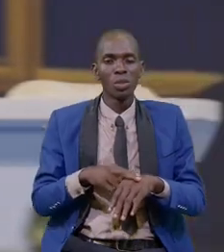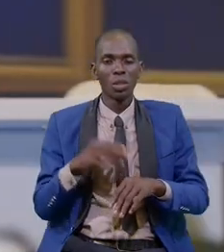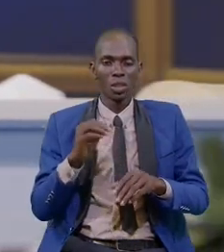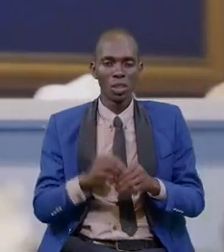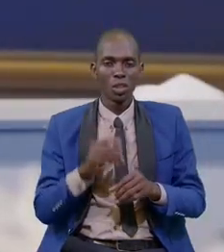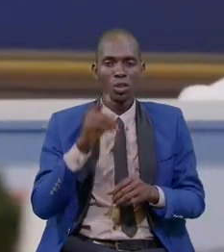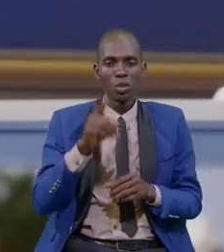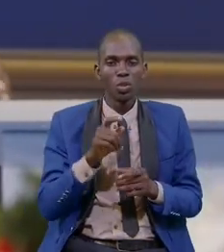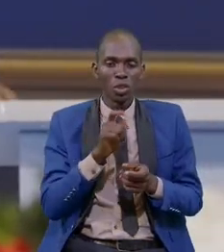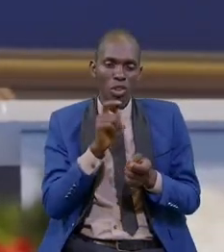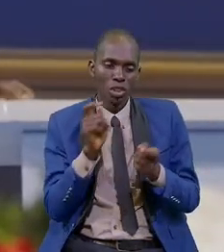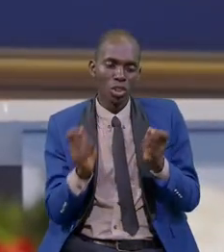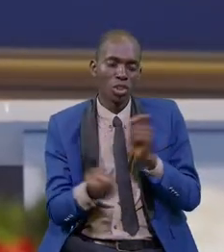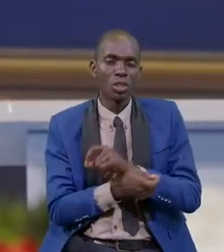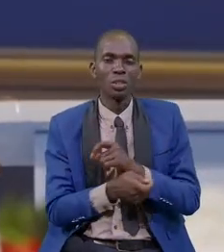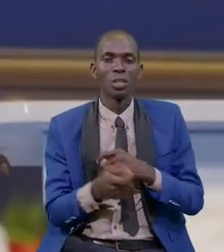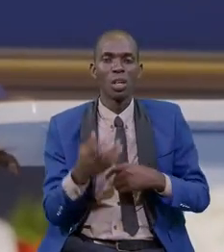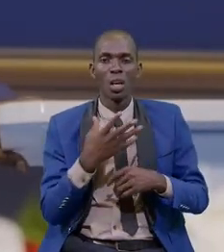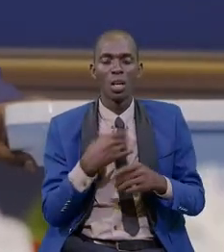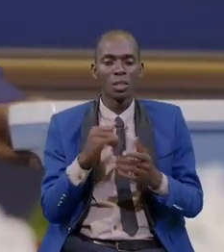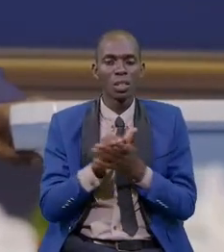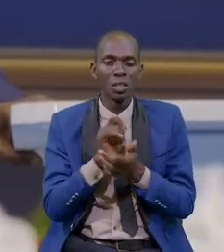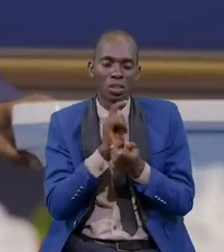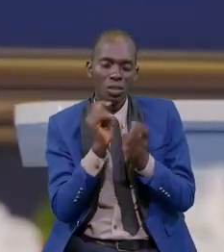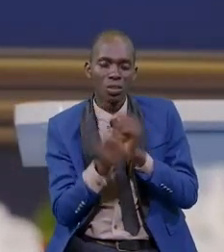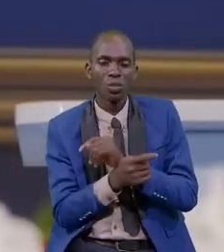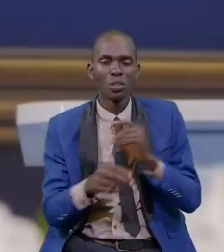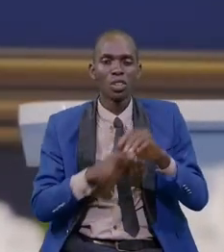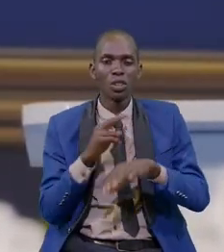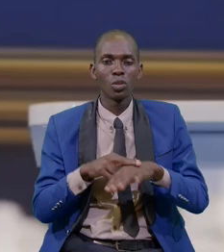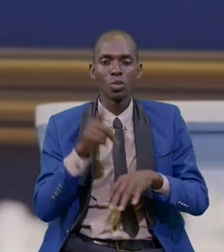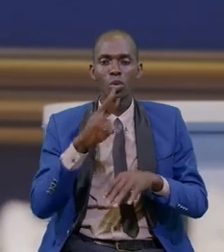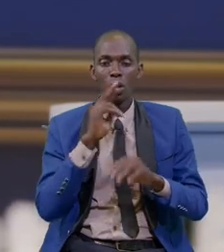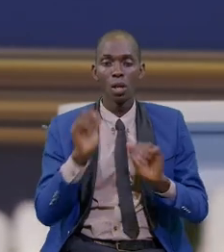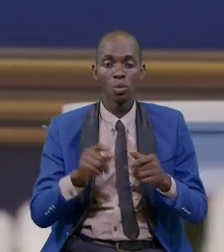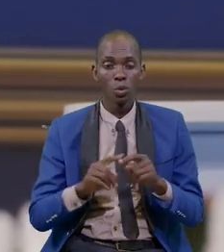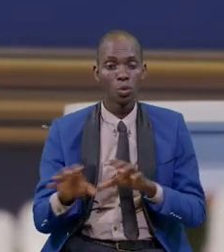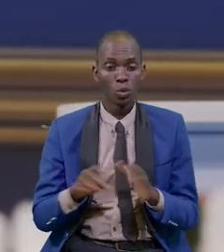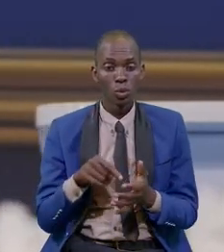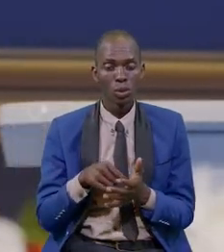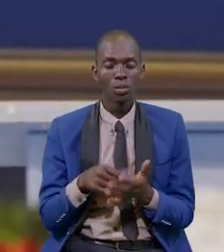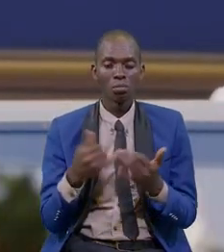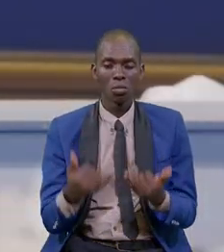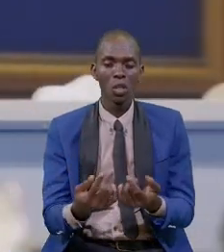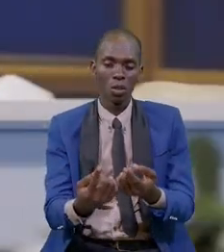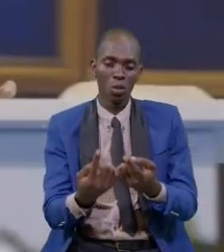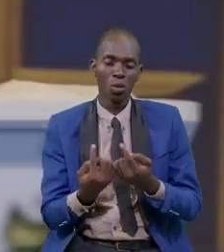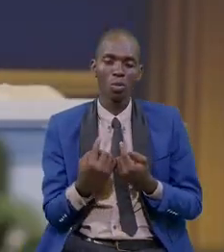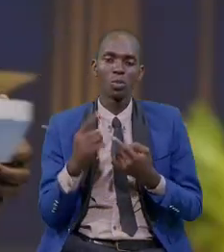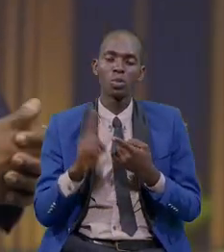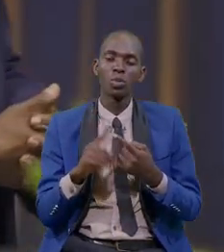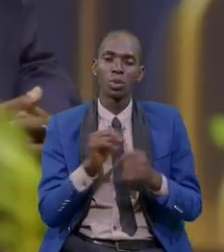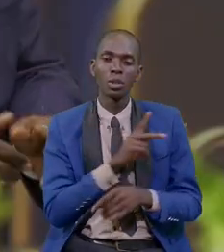ce changement, la nature transformée, tu as mesure de faire ceci, Oya, viens, rentre dans le royaume.